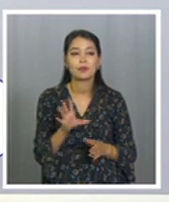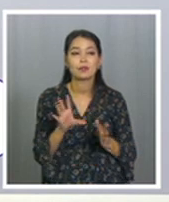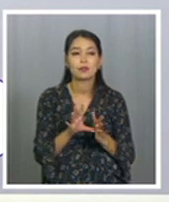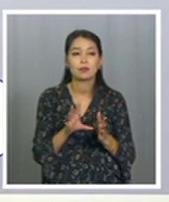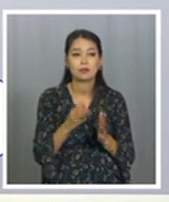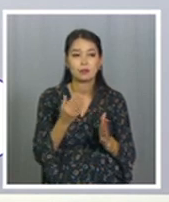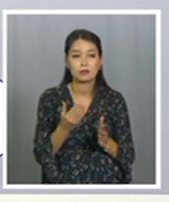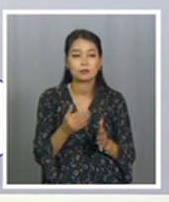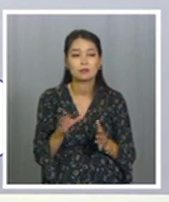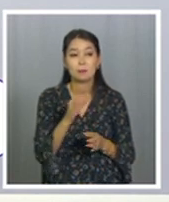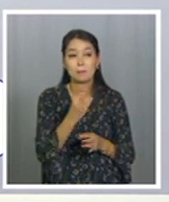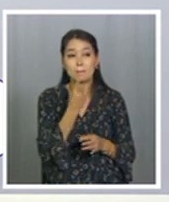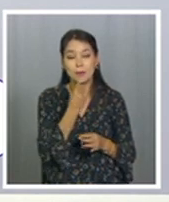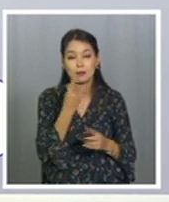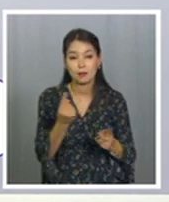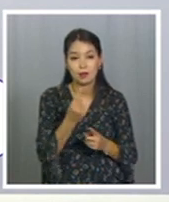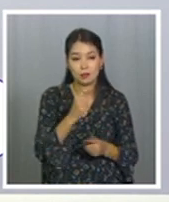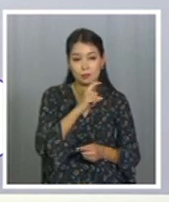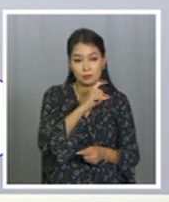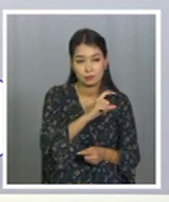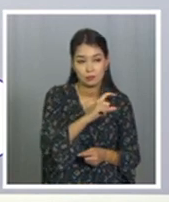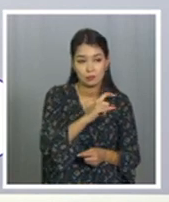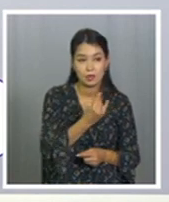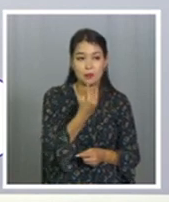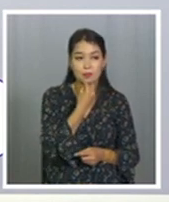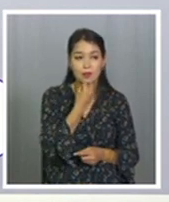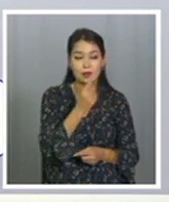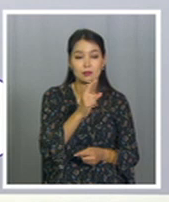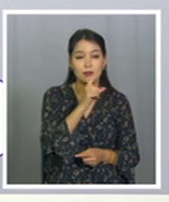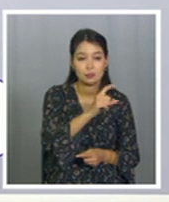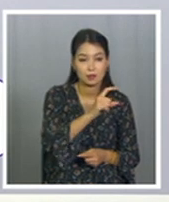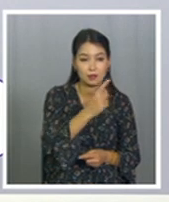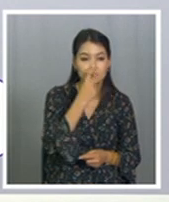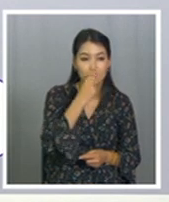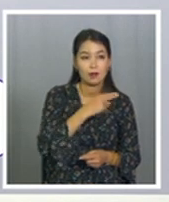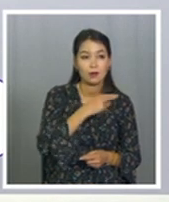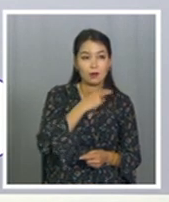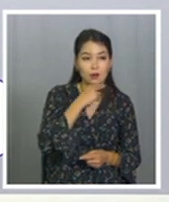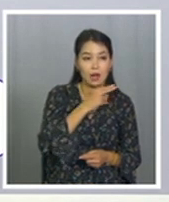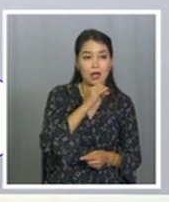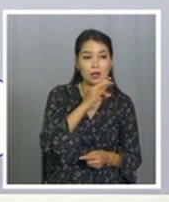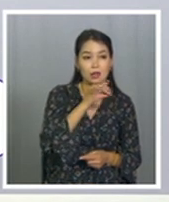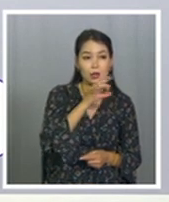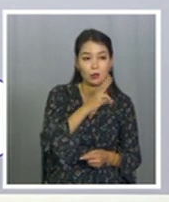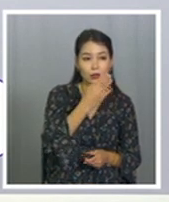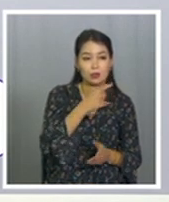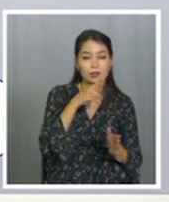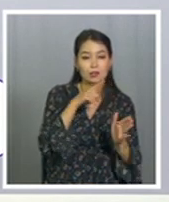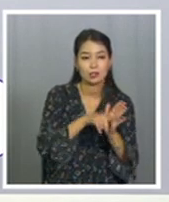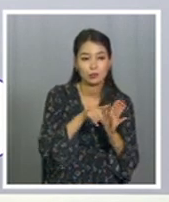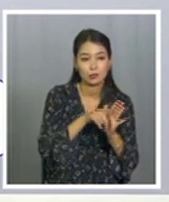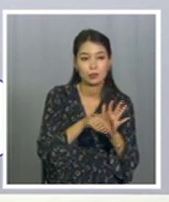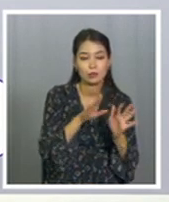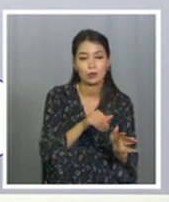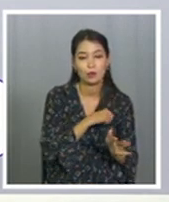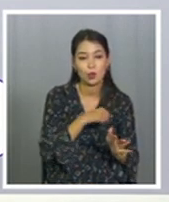кәдімгі батарея. Батареяны идеал деп қарастырамыз, яғни оның ішкі кедергісі нөлге тең